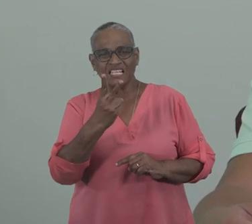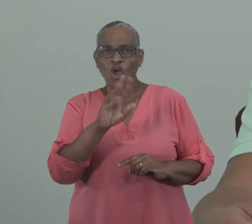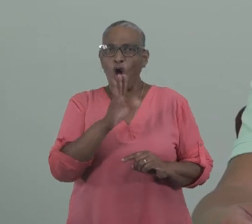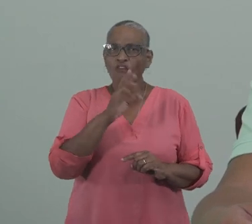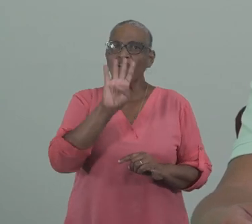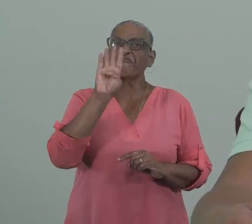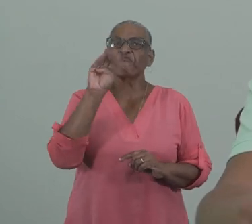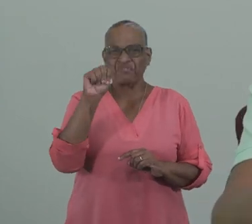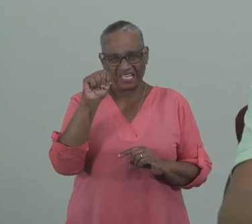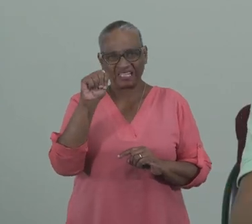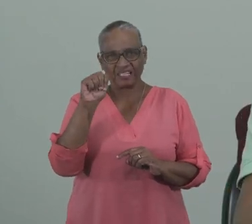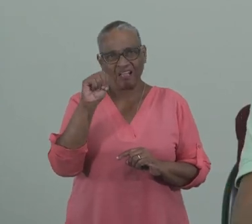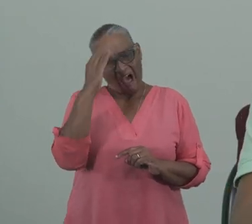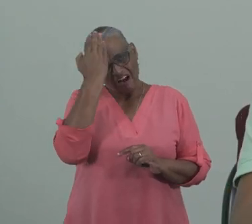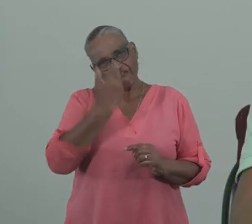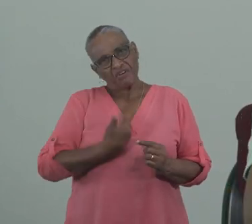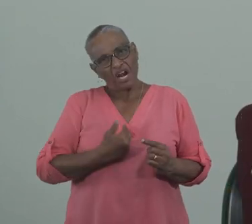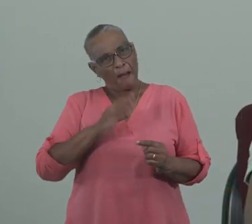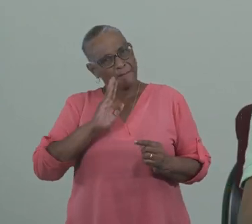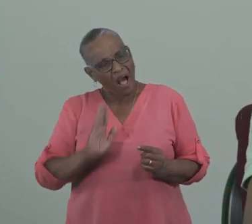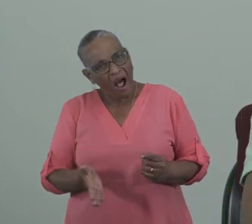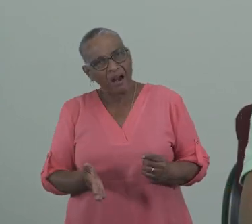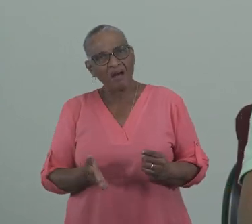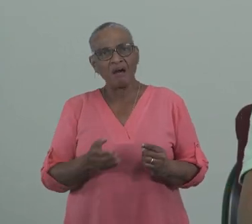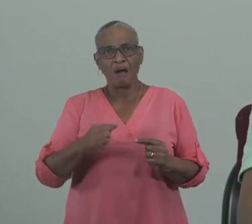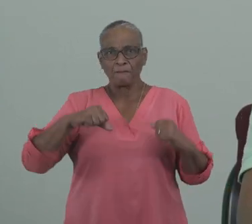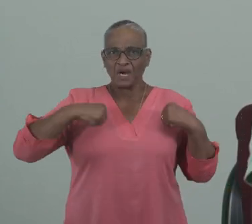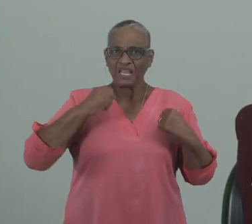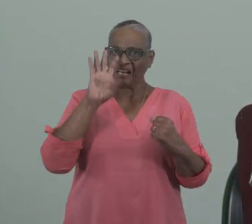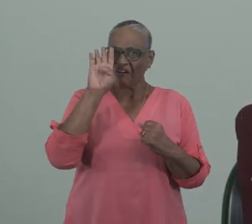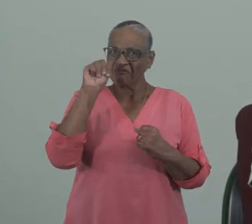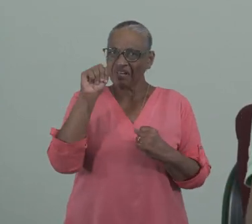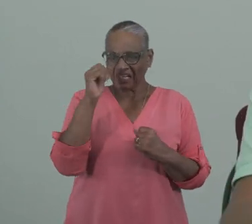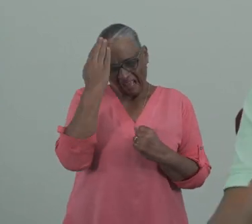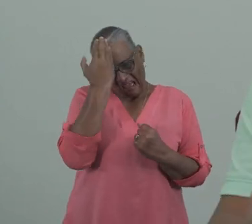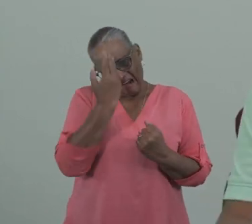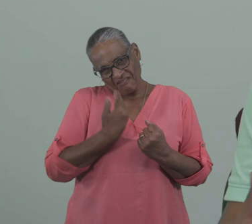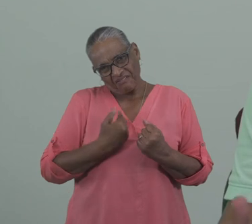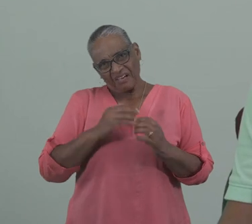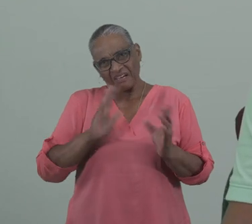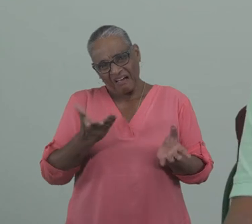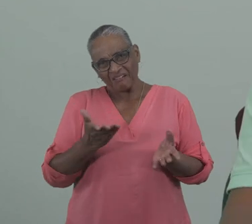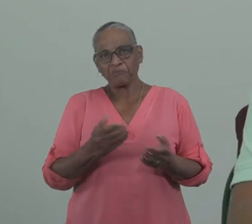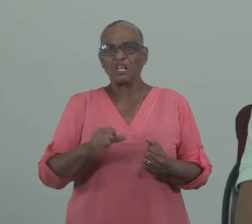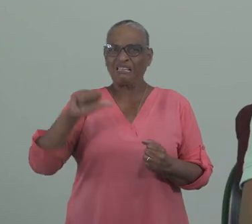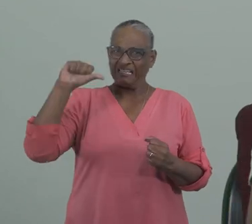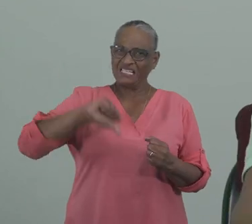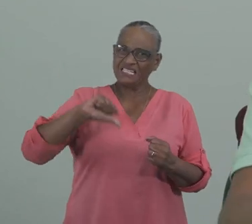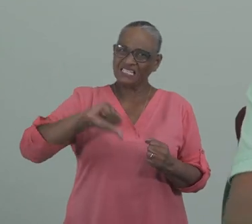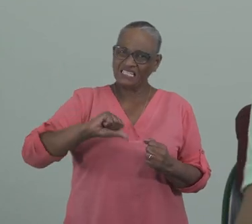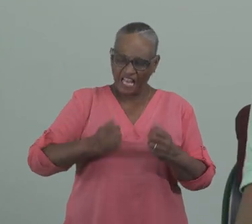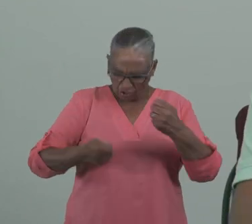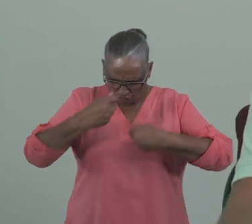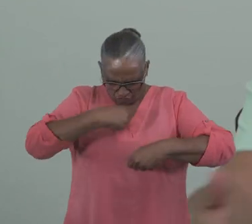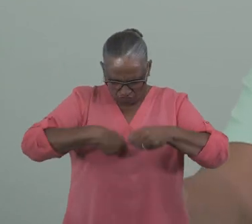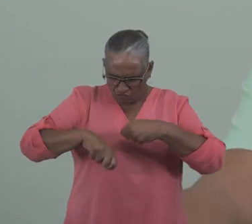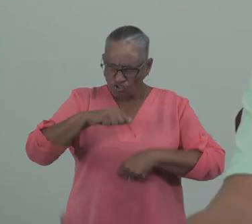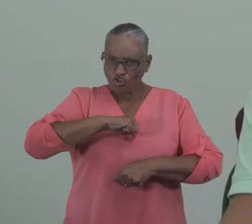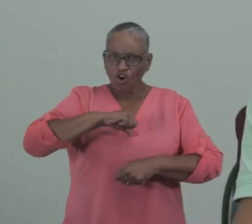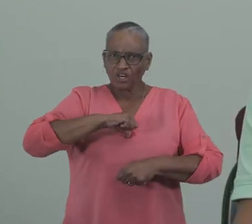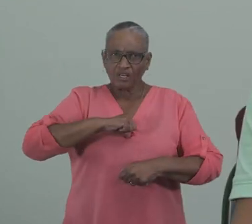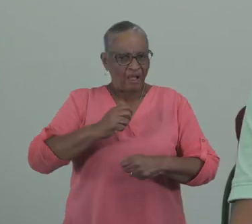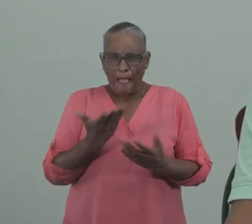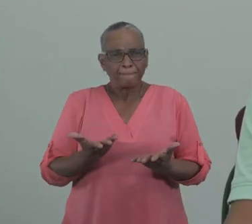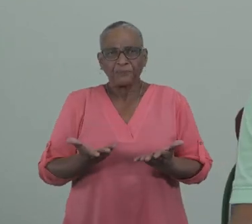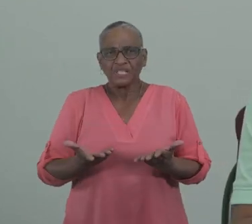zie mensen al tegen de 40, begin 40, die hersenberoerte hebben gehad, zoals ik zei, door slecht, zullen zeggen, onderhoud